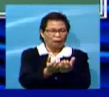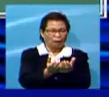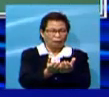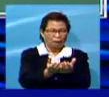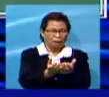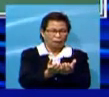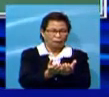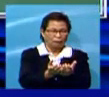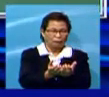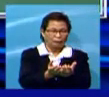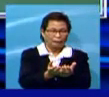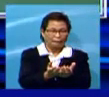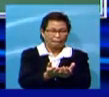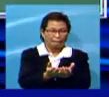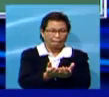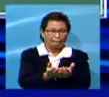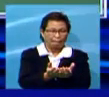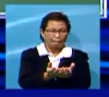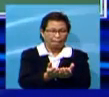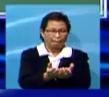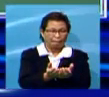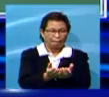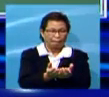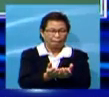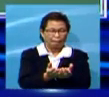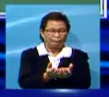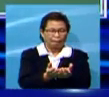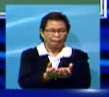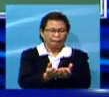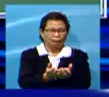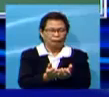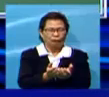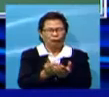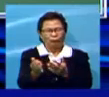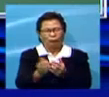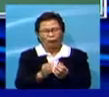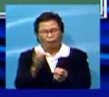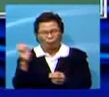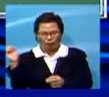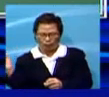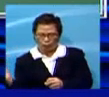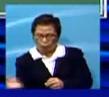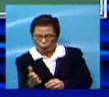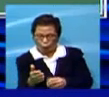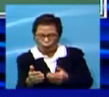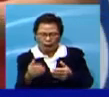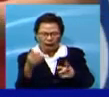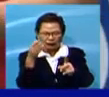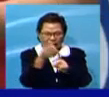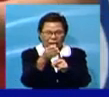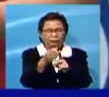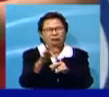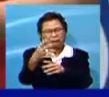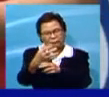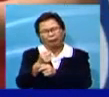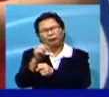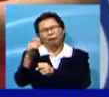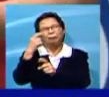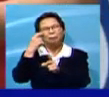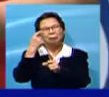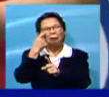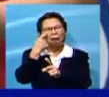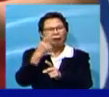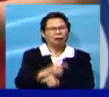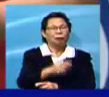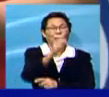Kiranya result tu tak cantik untuk saya lah. Walaupun saya pukul kena, tapi saya dekat dia lagi point. Tambah